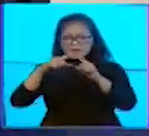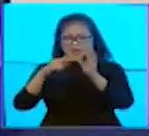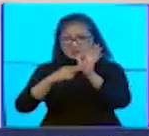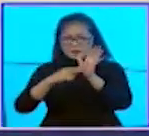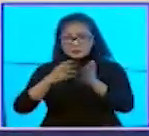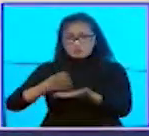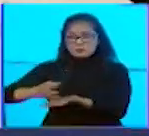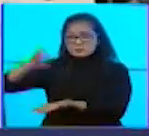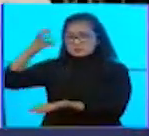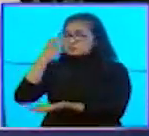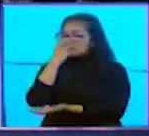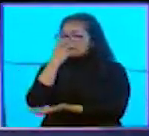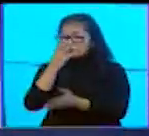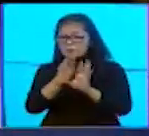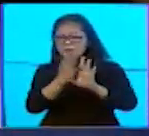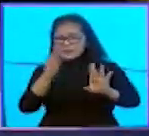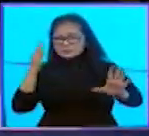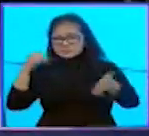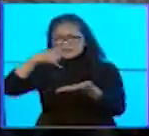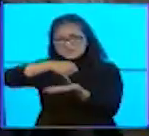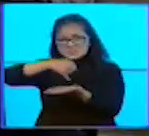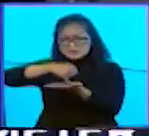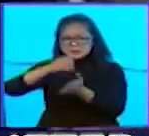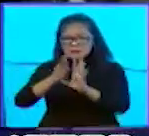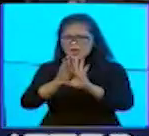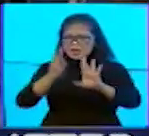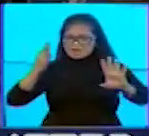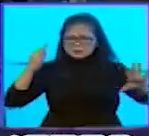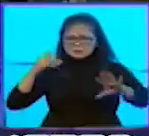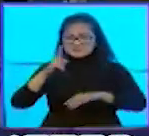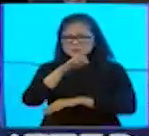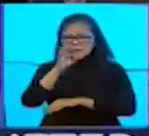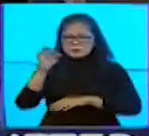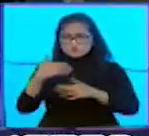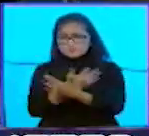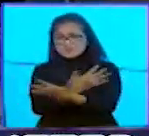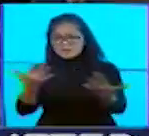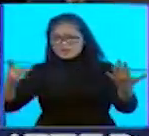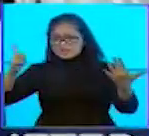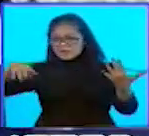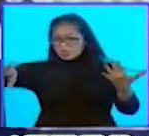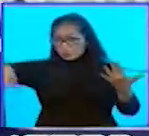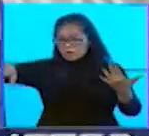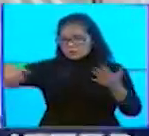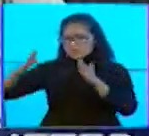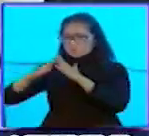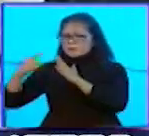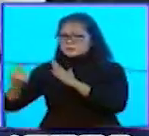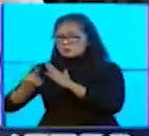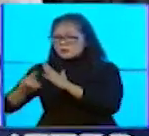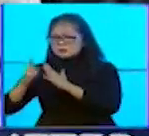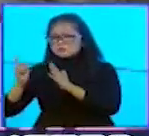ambulans antri untuk mengisi oksigen. Ratusan warga dari keluarga yang isolasi mandiri juga antre untuk mendapatkan isi